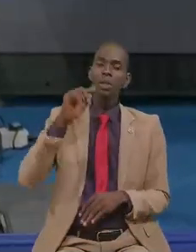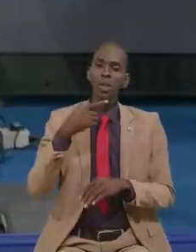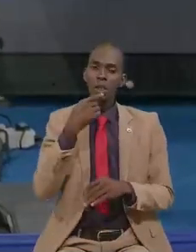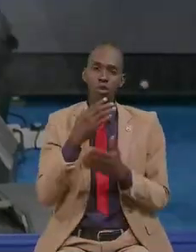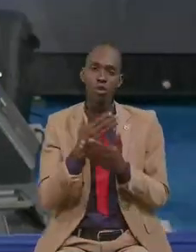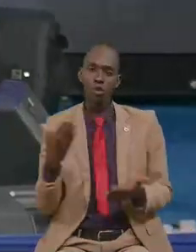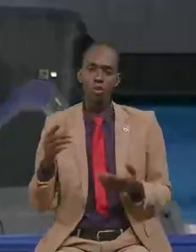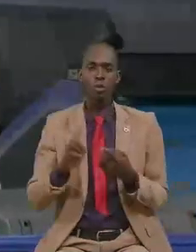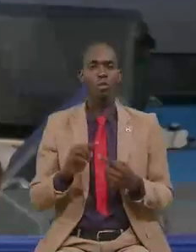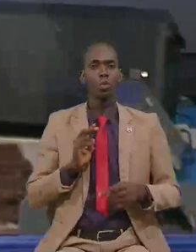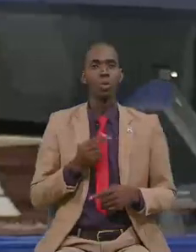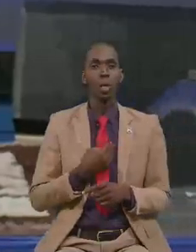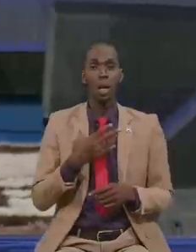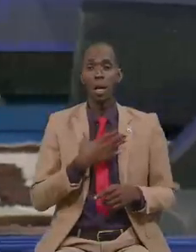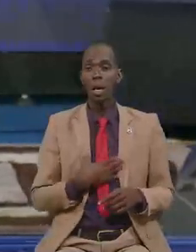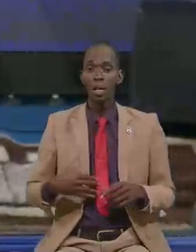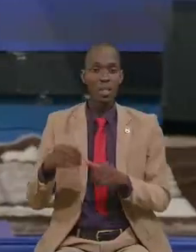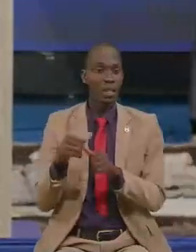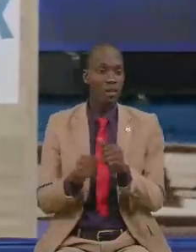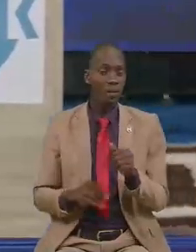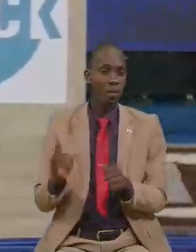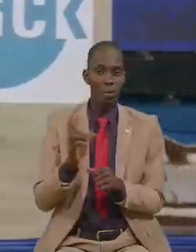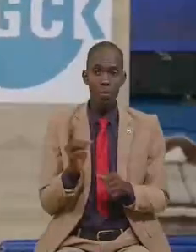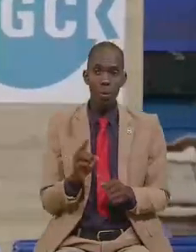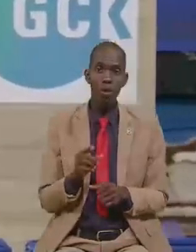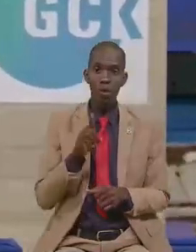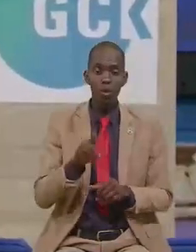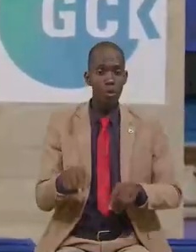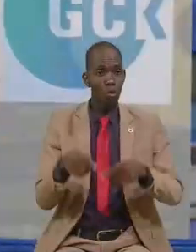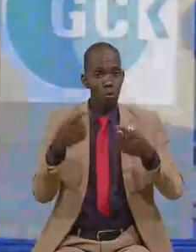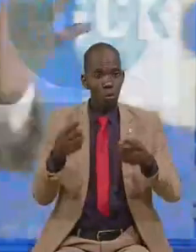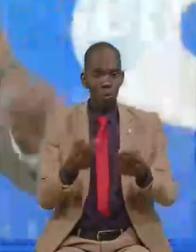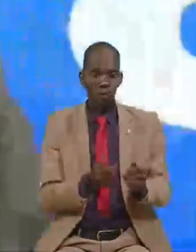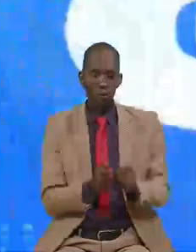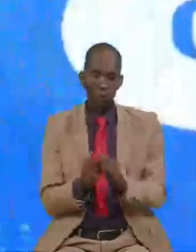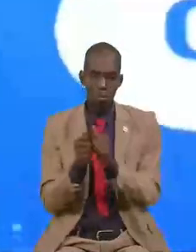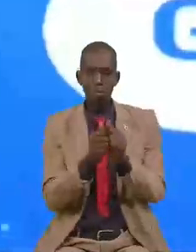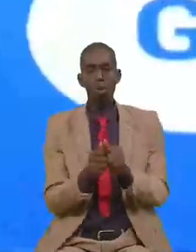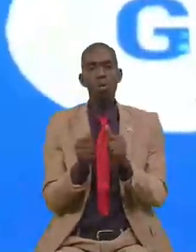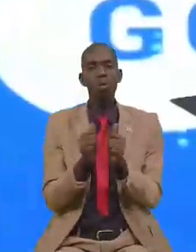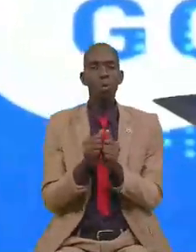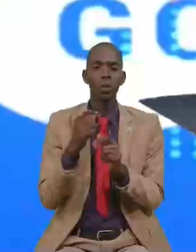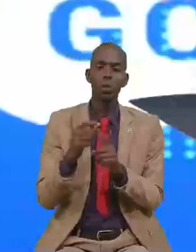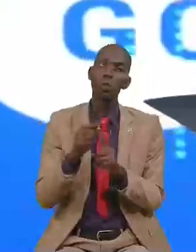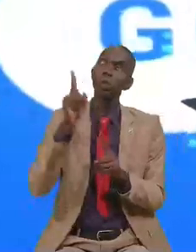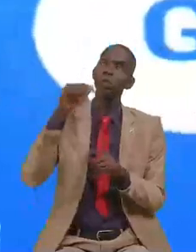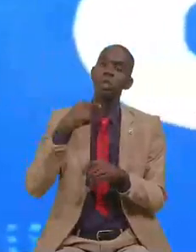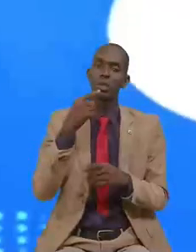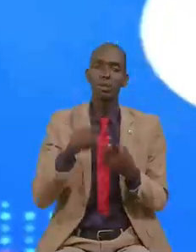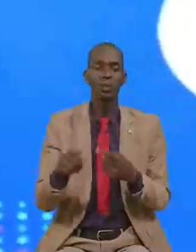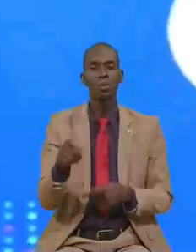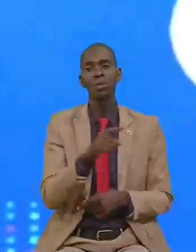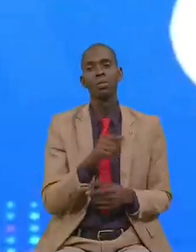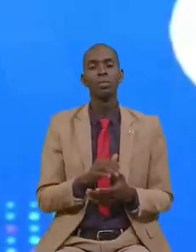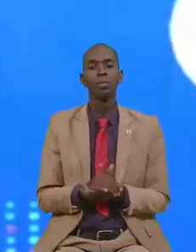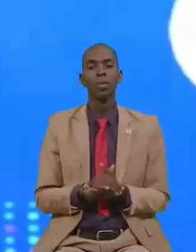chose. Partout tu vas, porte ce qu'il t'a dit, partout. Qu'est-ce qu'il t'a dit?